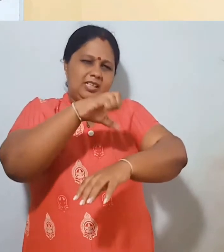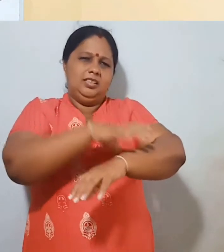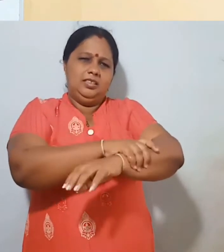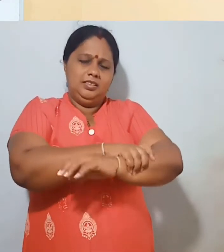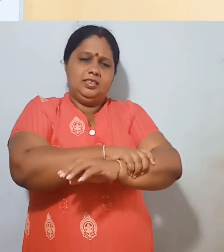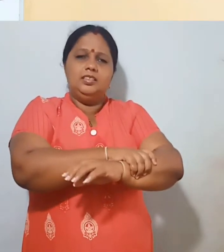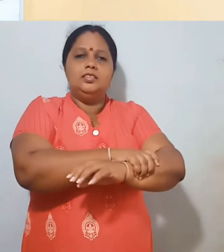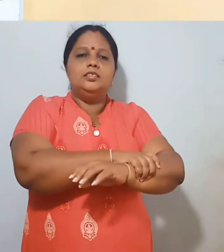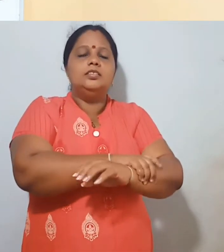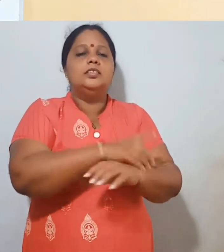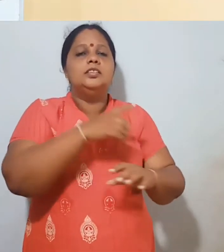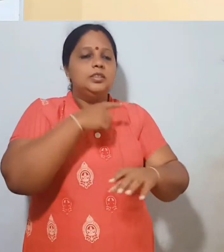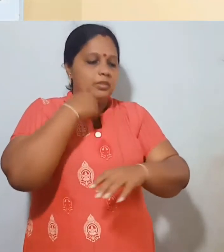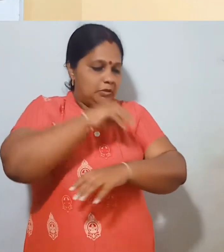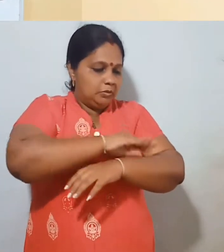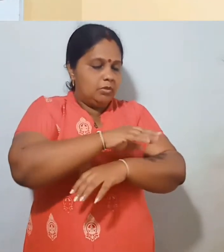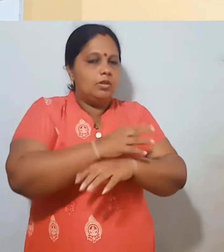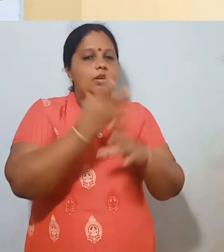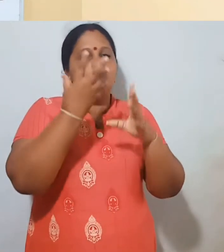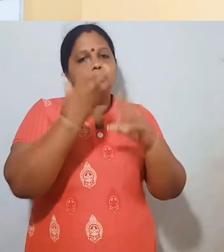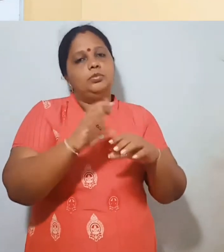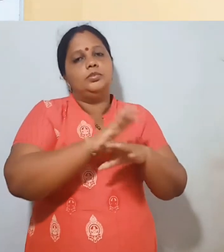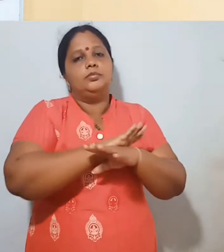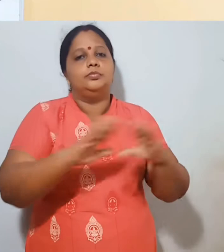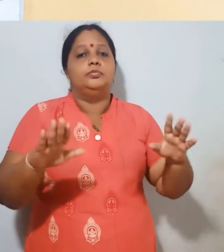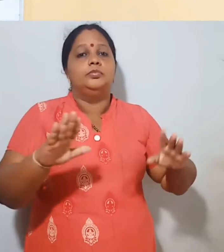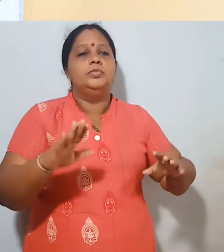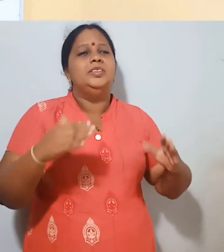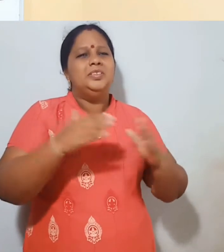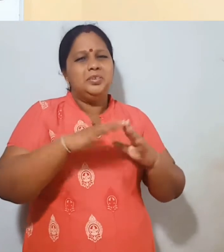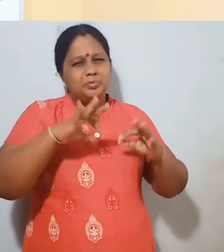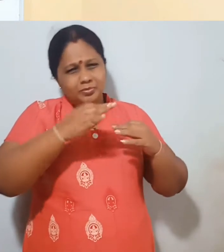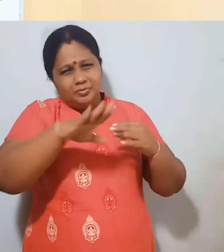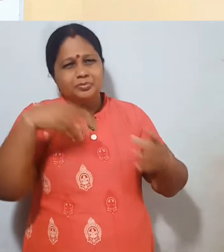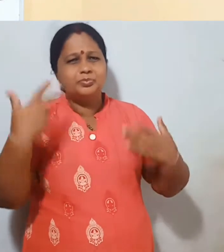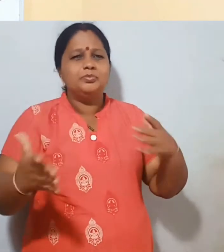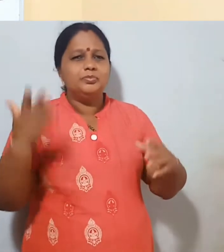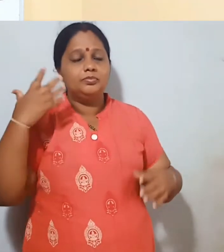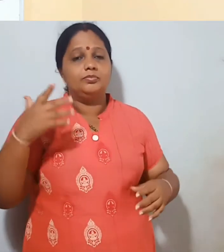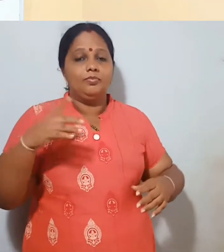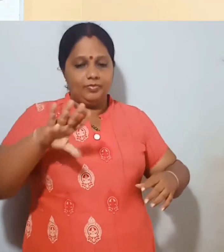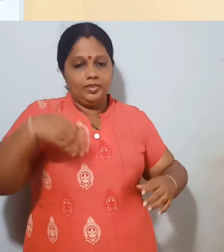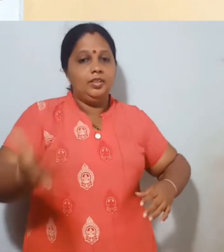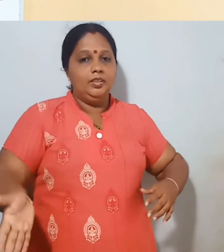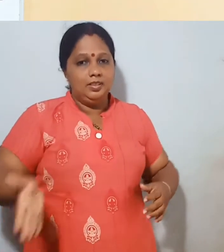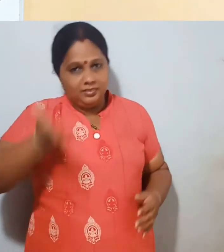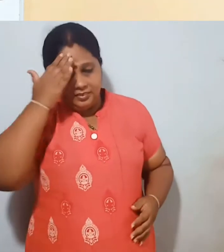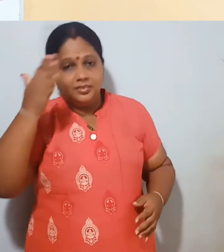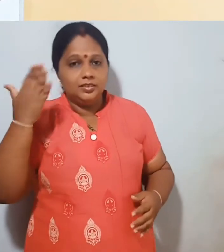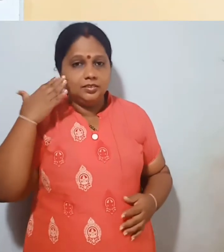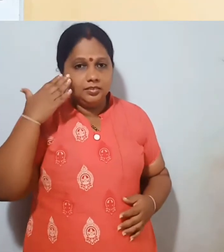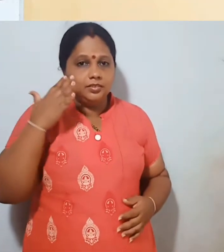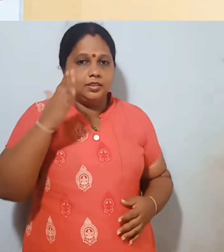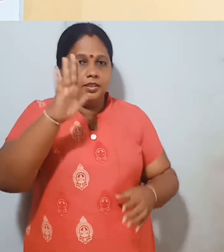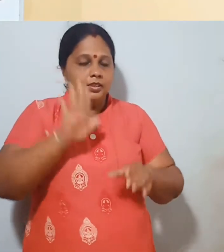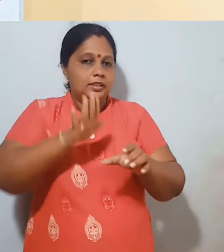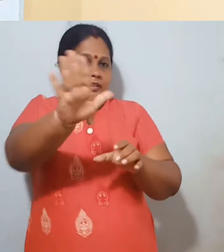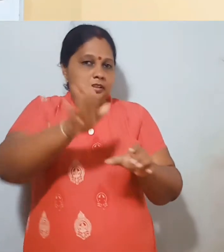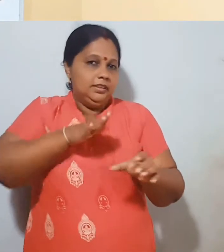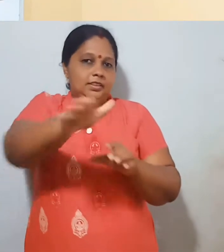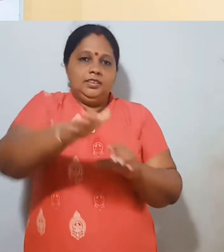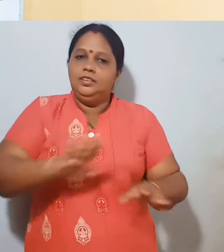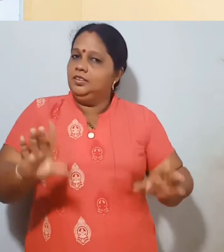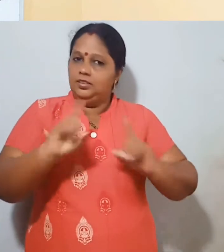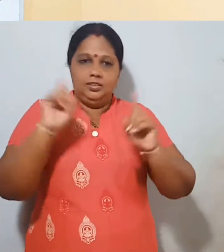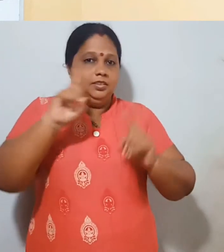விழுந்தால் அடிப்பட்டால் எல்லாரும் போட்டு உறைஞ்சுவாங்க. உறைஞ்சக்கூடாது, அந்த இடத்துல ஐஸ் வையுங்க. ரைட்? அந்த